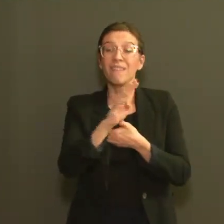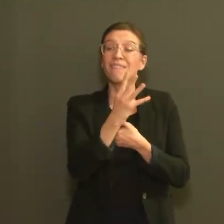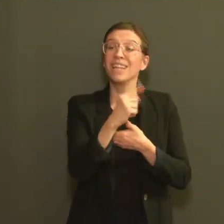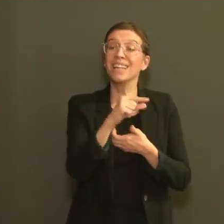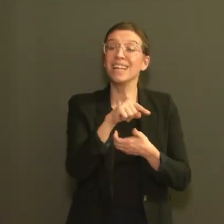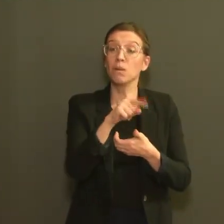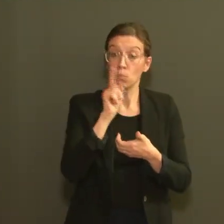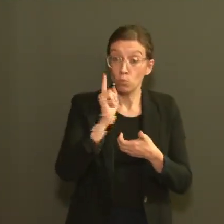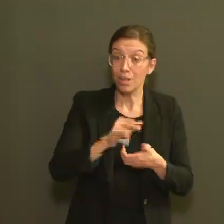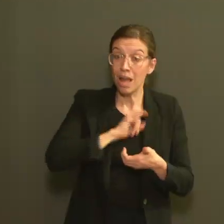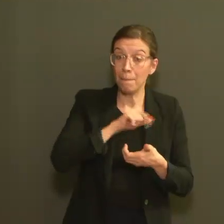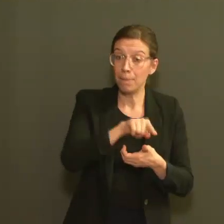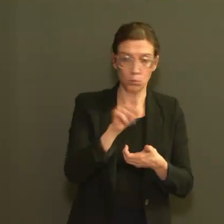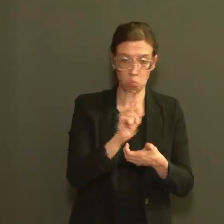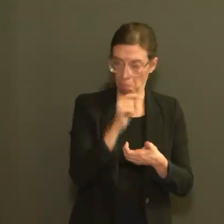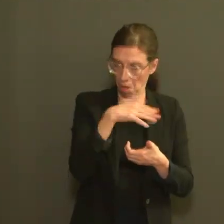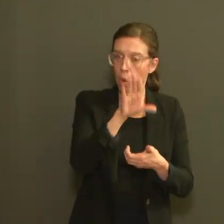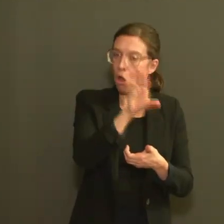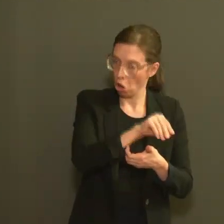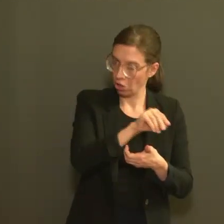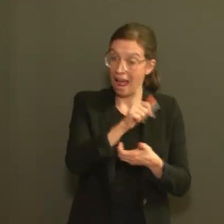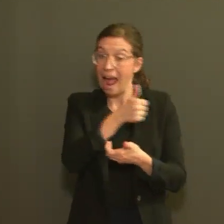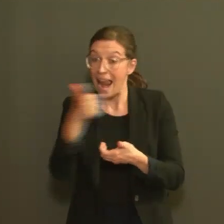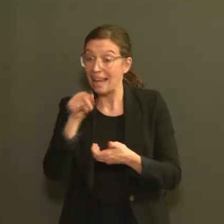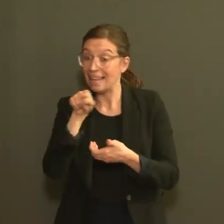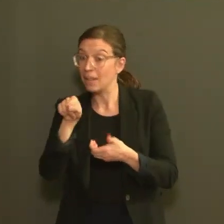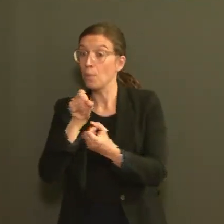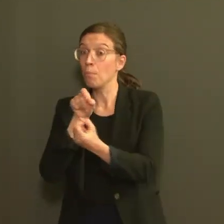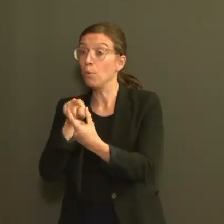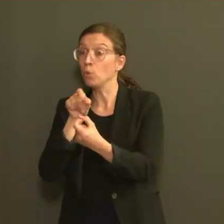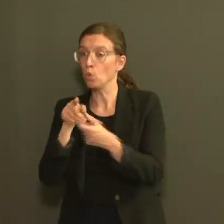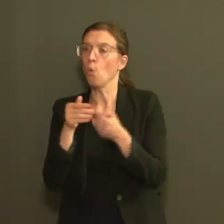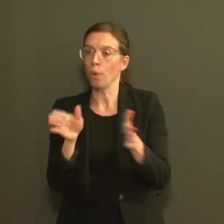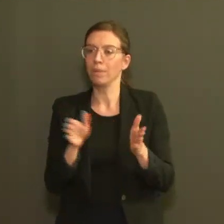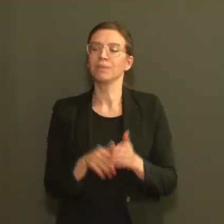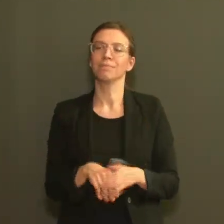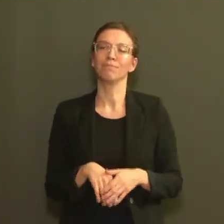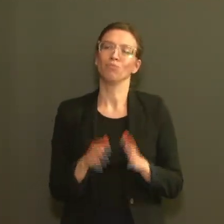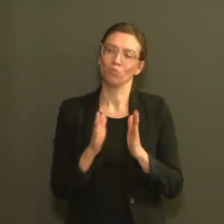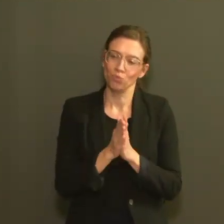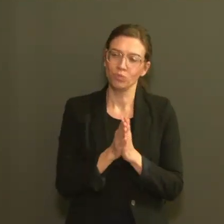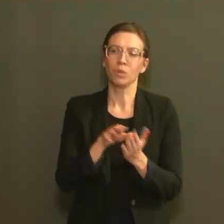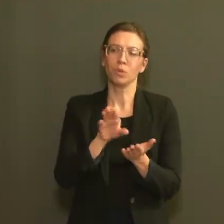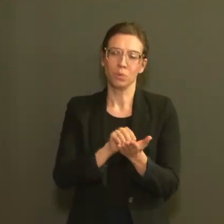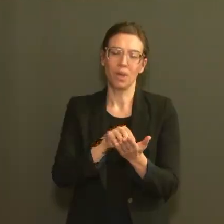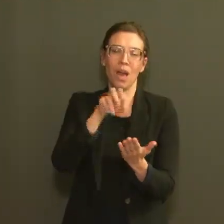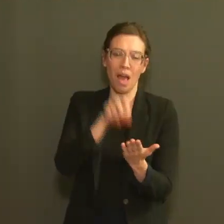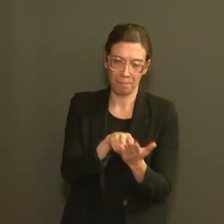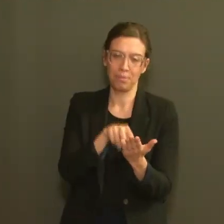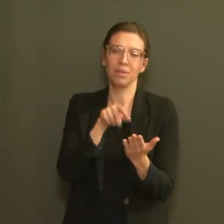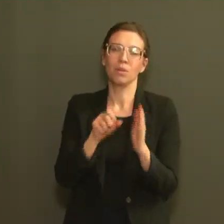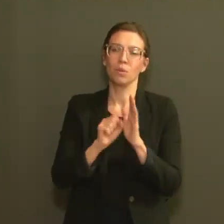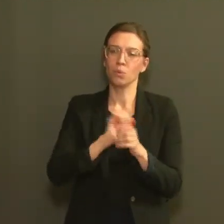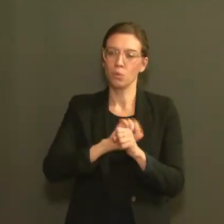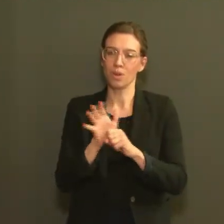vooral installeer deze bijkomend instrument. Hoe meer mensen deze app installeren, hoe